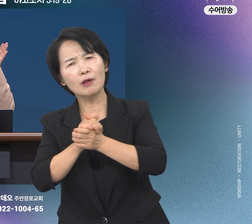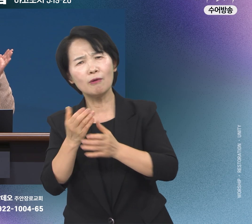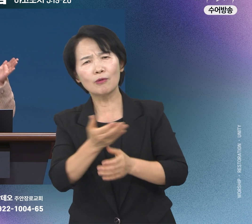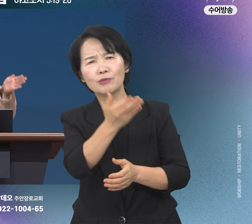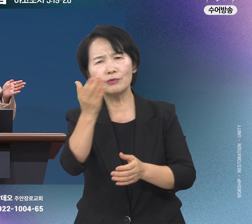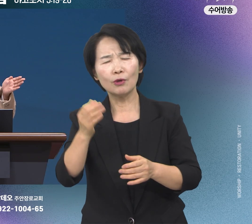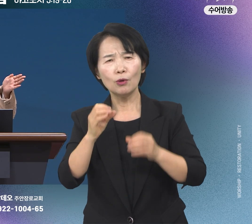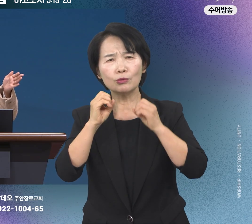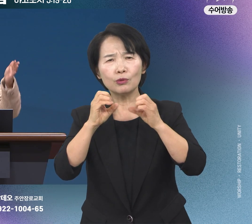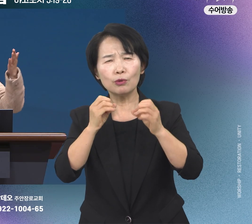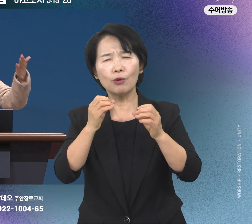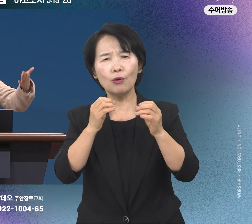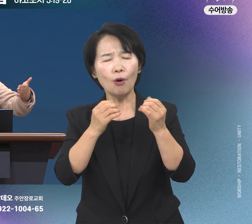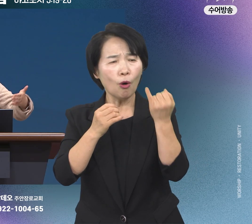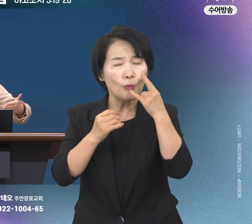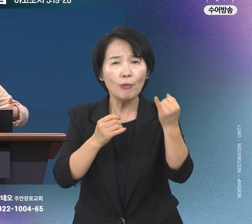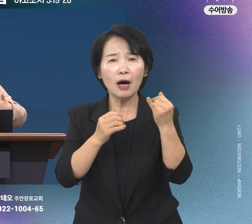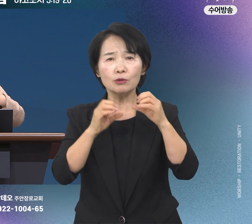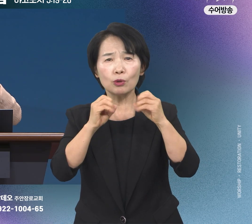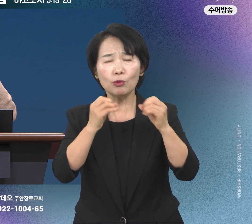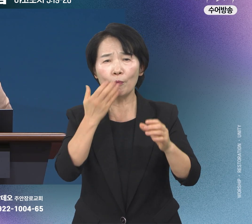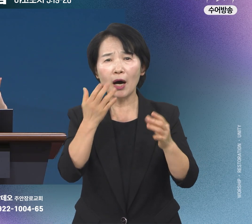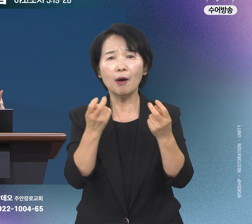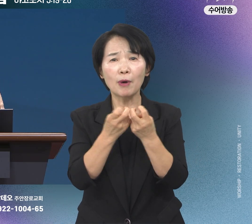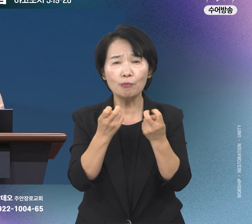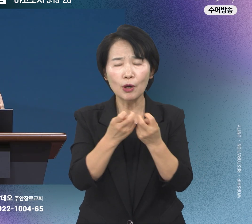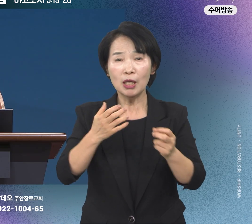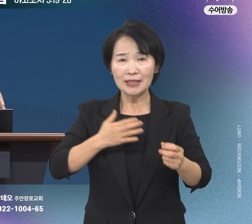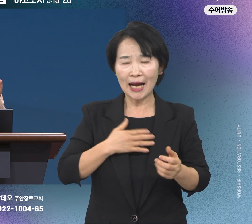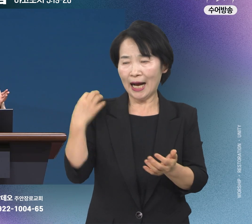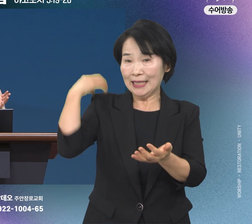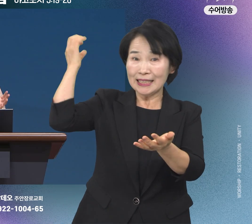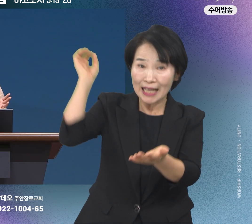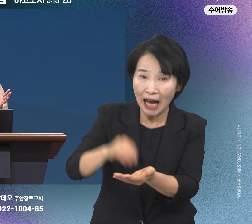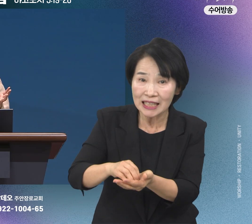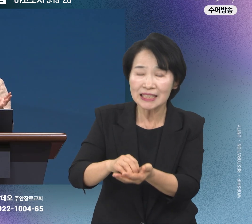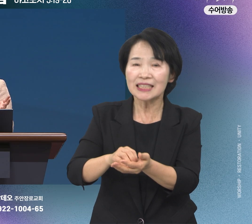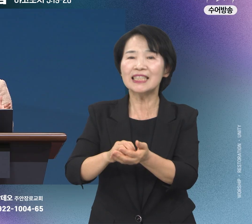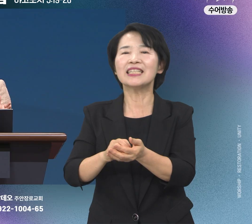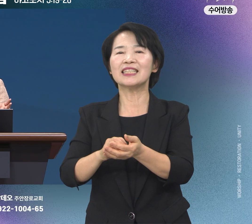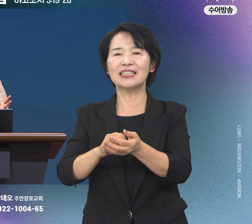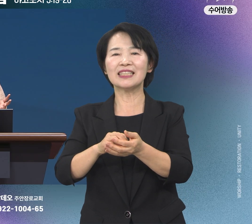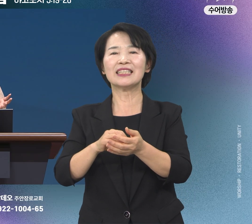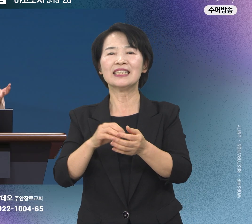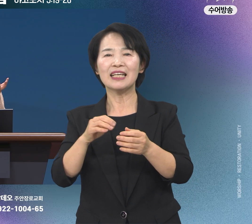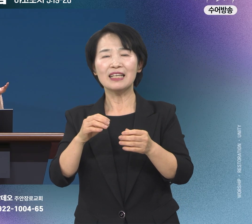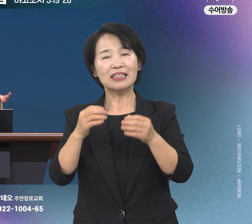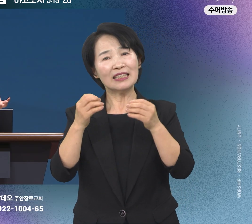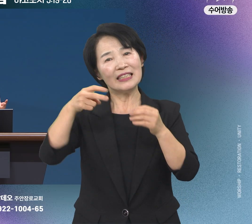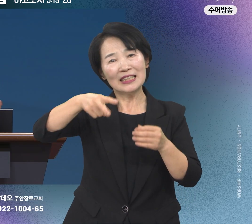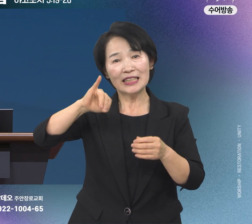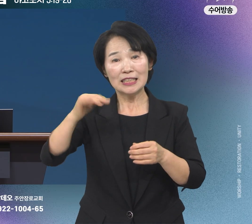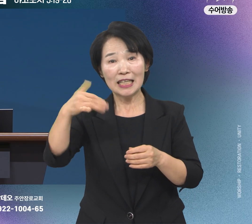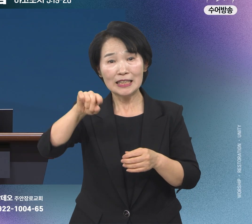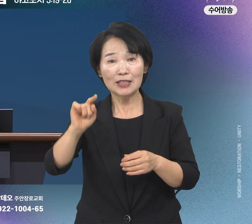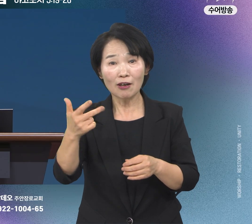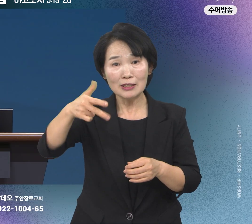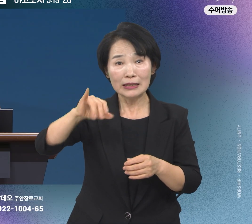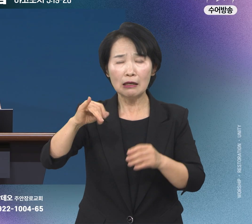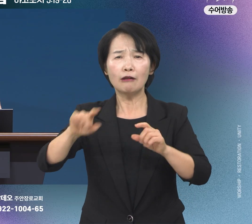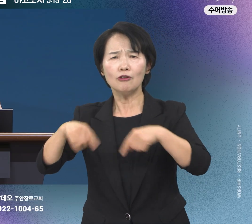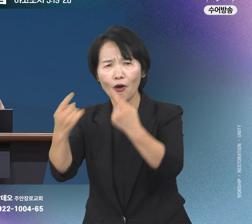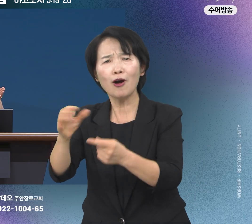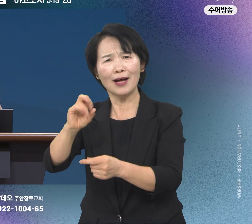신천지에 가서 같이 전도 피드백을 하고 엄마를 어떻게 전도를 해야 될지 의논을 해야